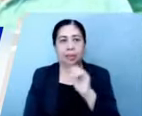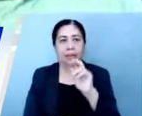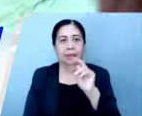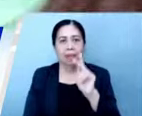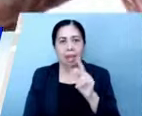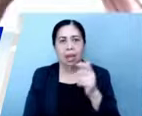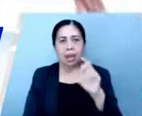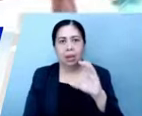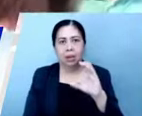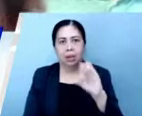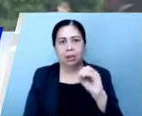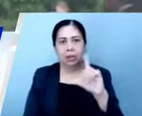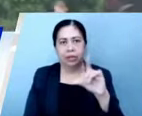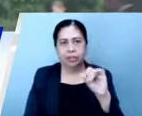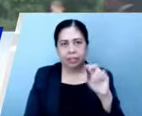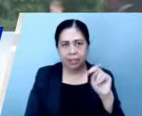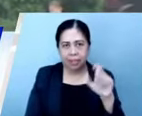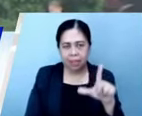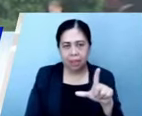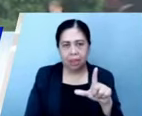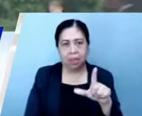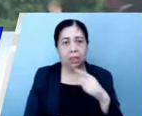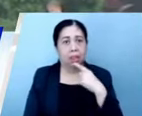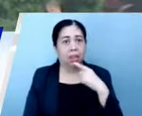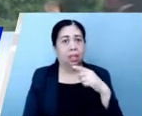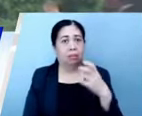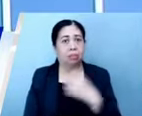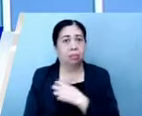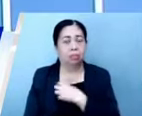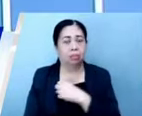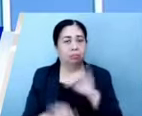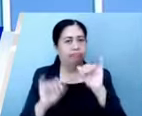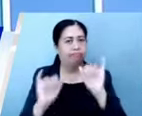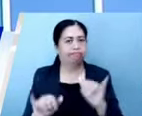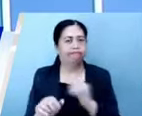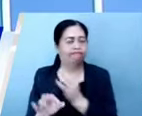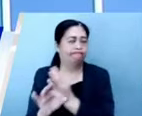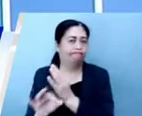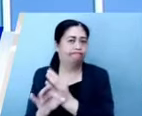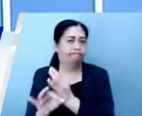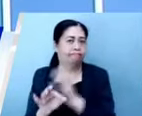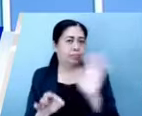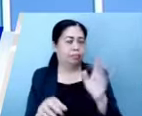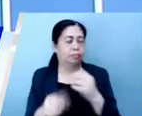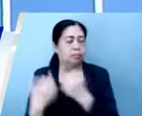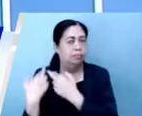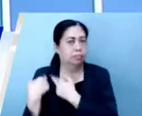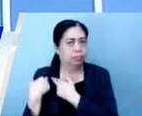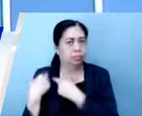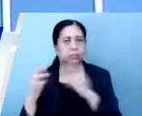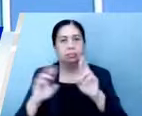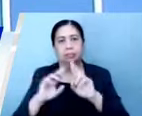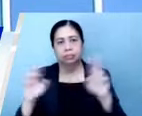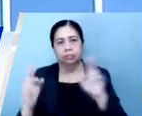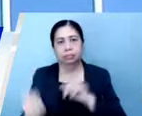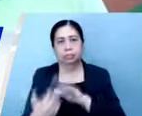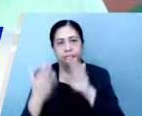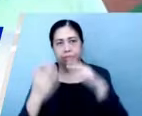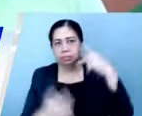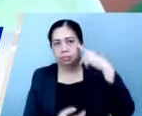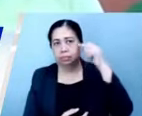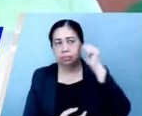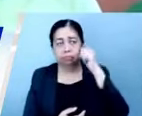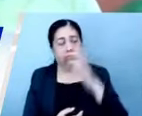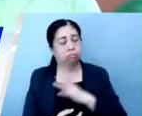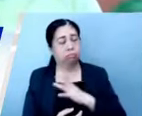na PNP na mananatili silang tapat sa kanilang tungkulin. Handa naman daw humarap si Alvarez sa investigasyon.